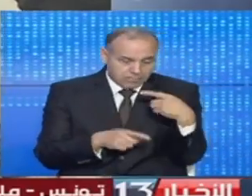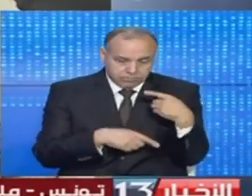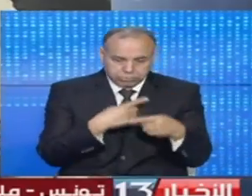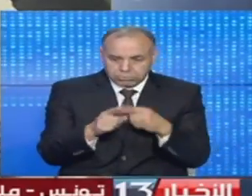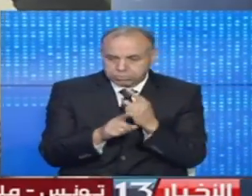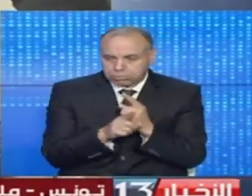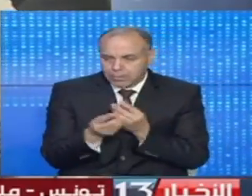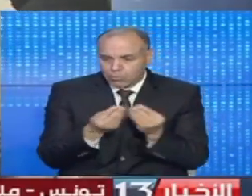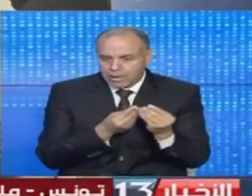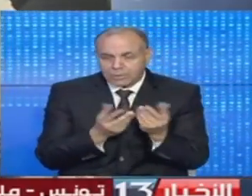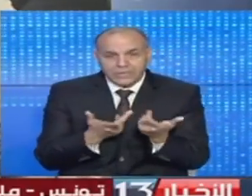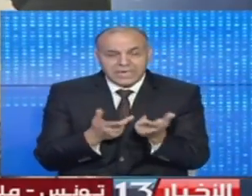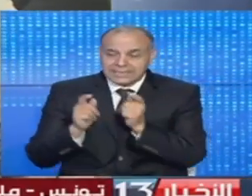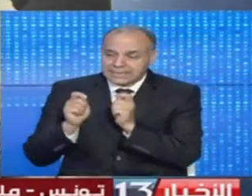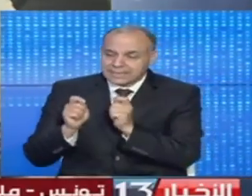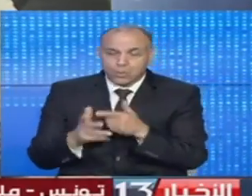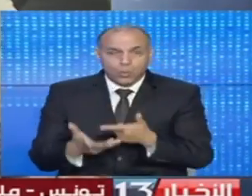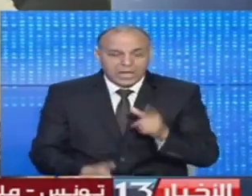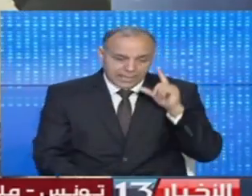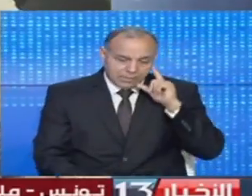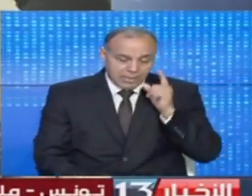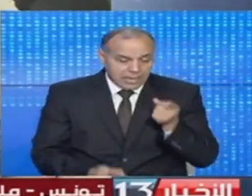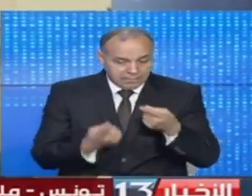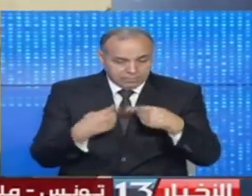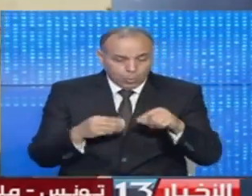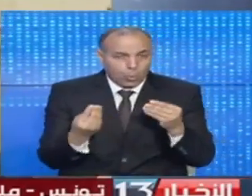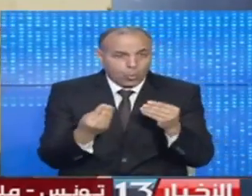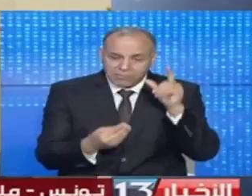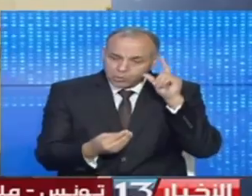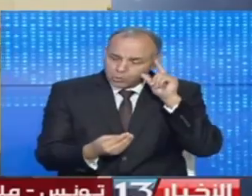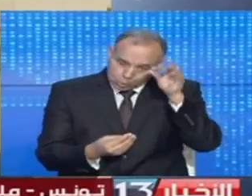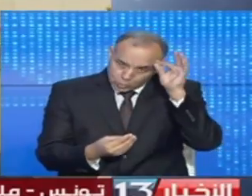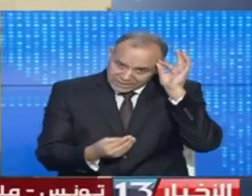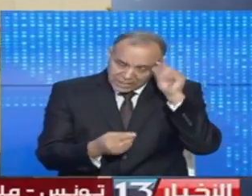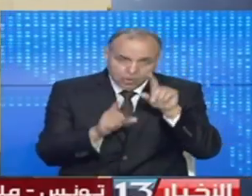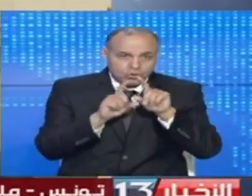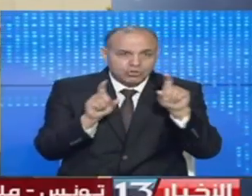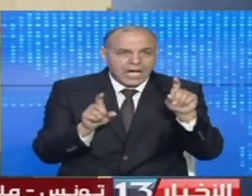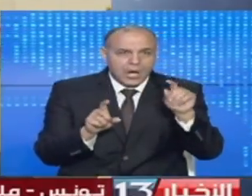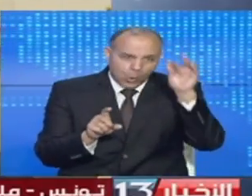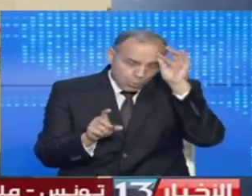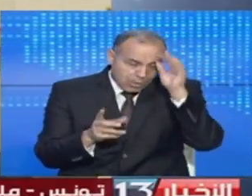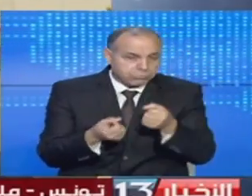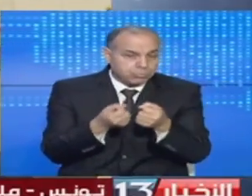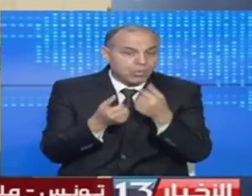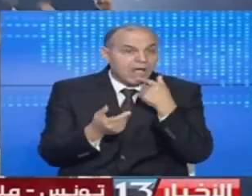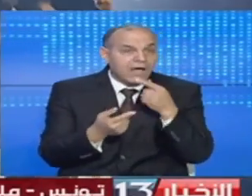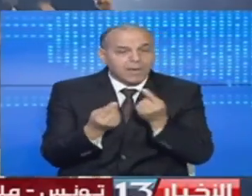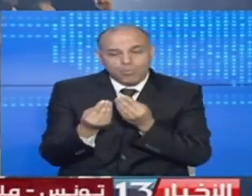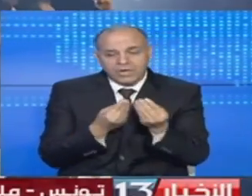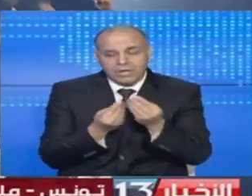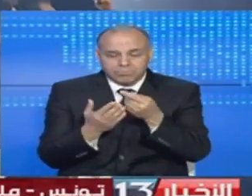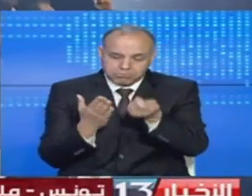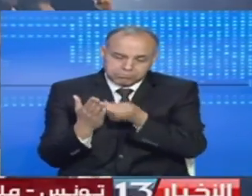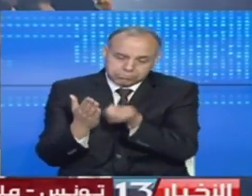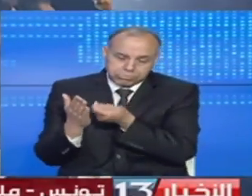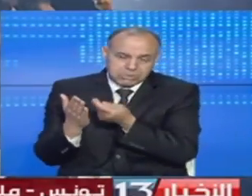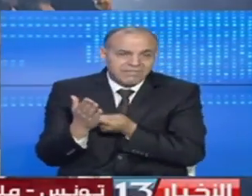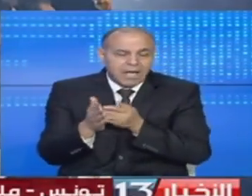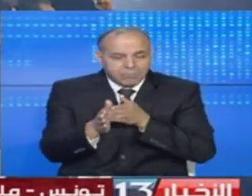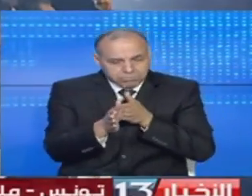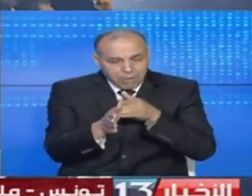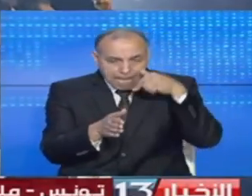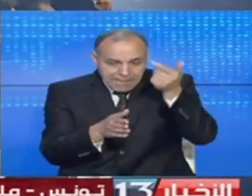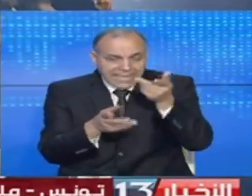ملتقى الحوار السياسي الليبي الذي ينعقد في تونس تحت شعار ليبيا او لا تتم مناقشه مسوده خارطه